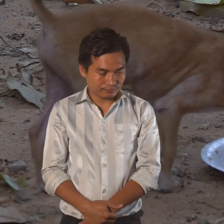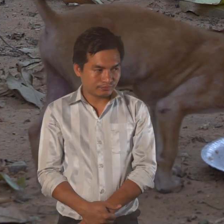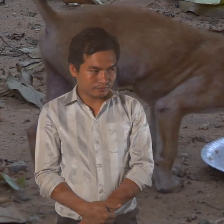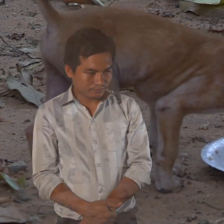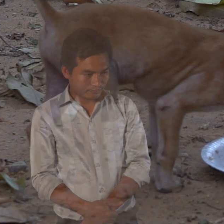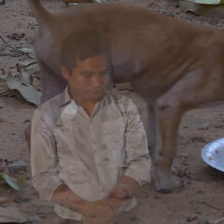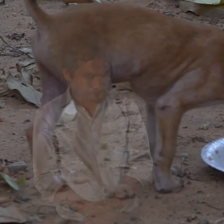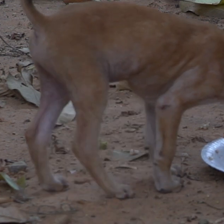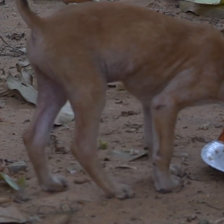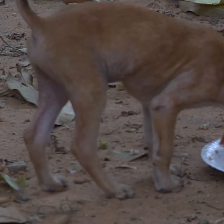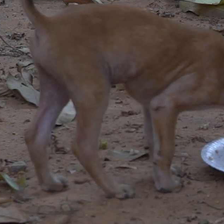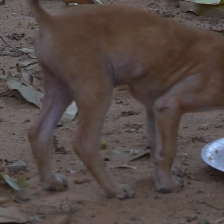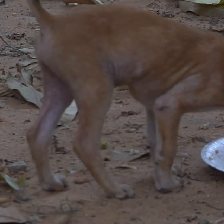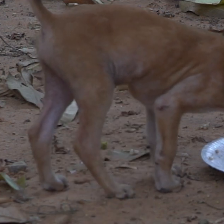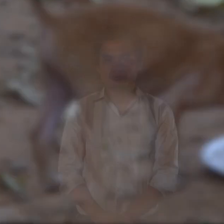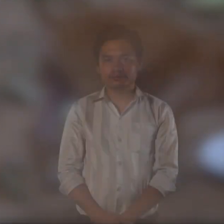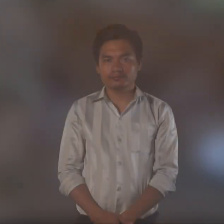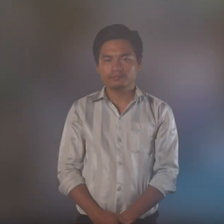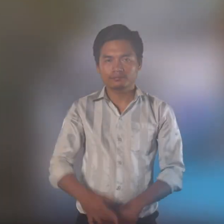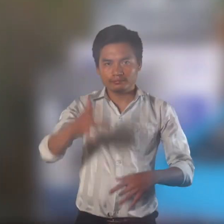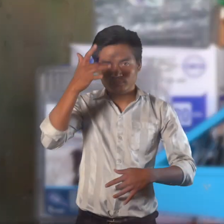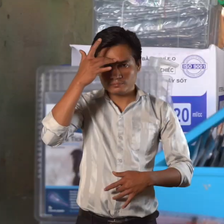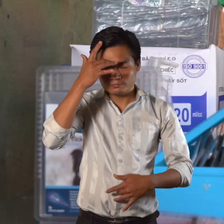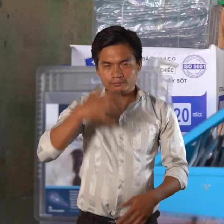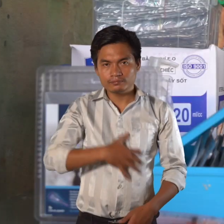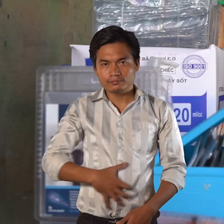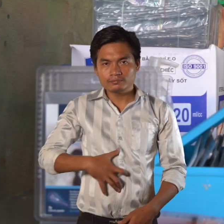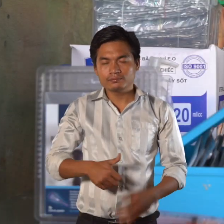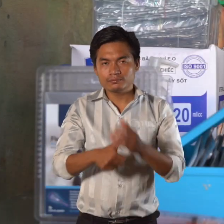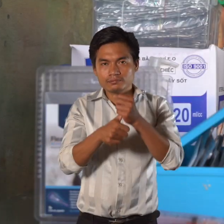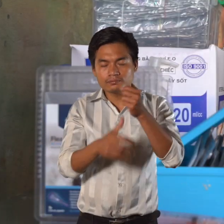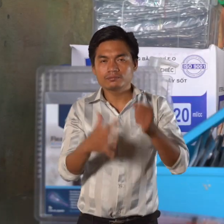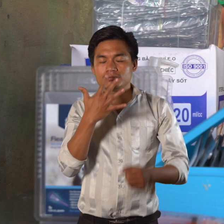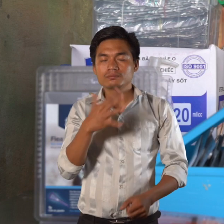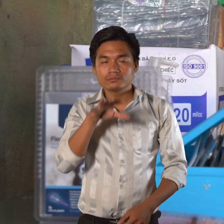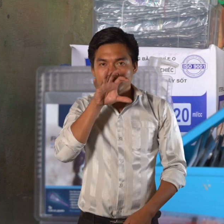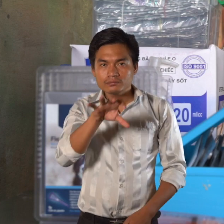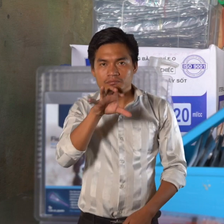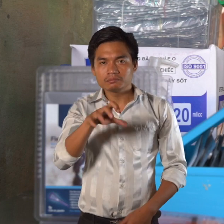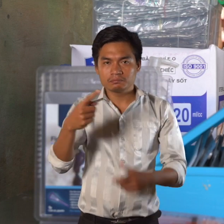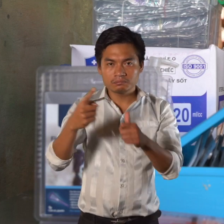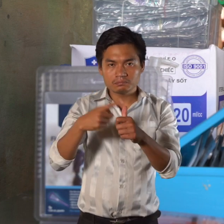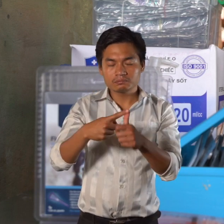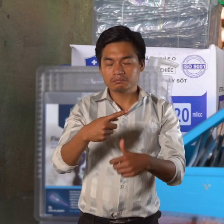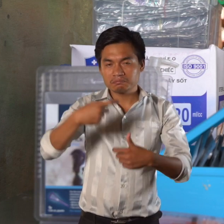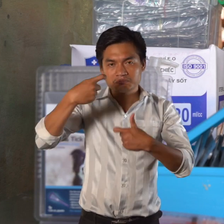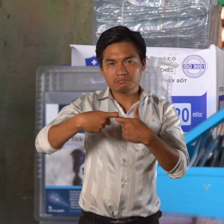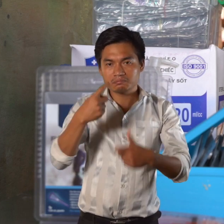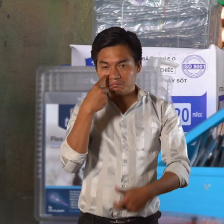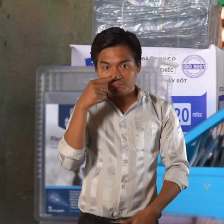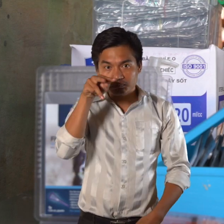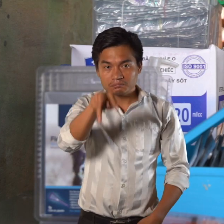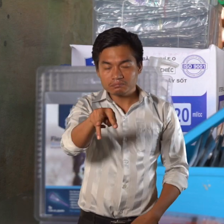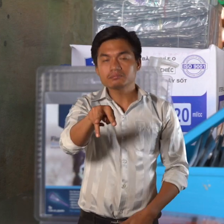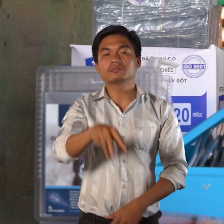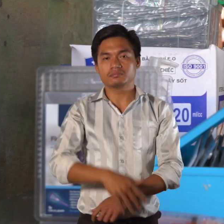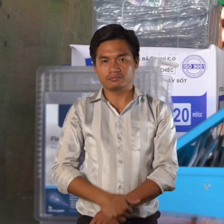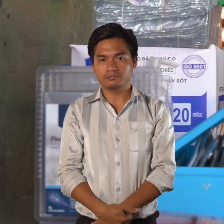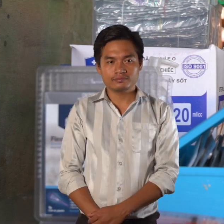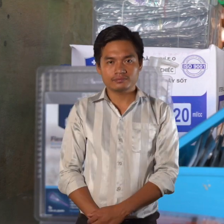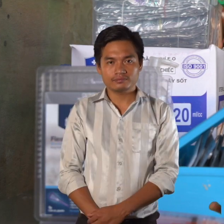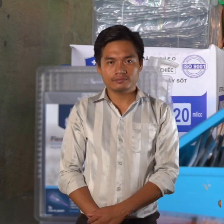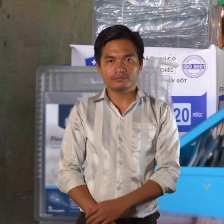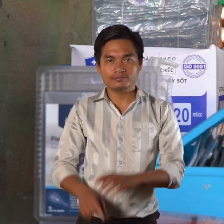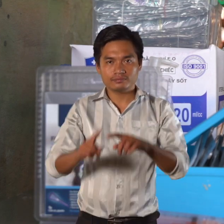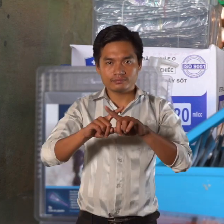កនឹងអាចឆ្លងហើយអាការៈរាកឈាមរបស់សត្វឆ្កែនេះដំបូងយើងពិបាកនឹងកំណត់វាក៏ប៉ុន្តែ